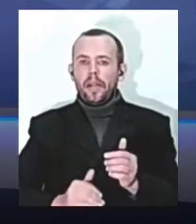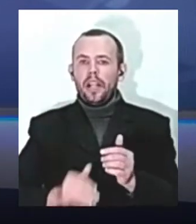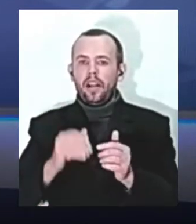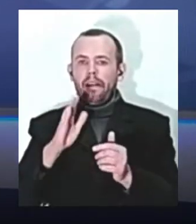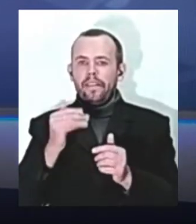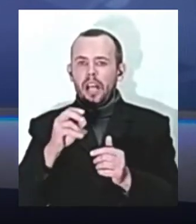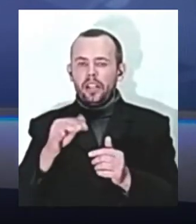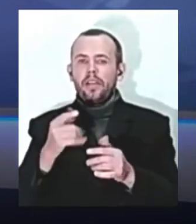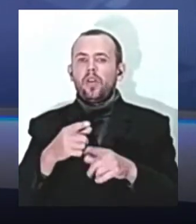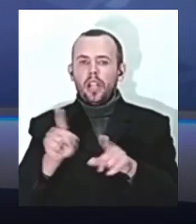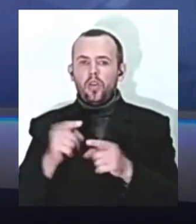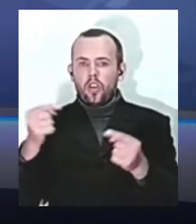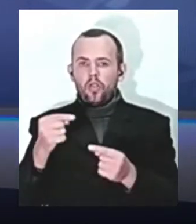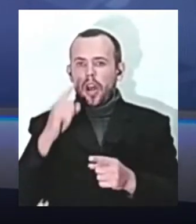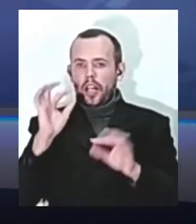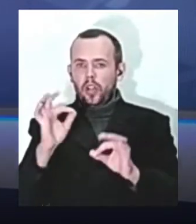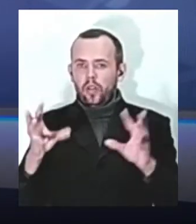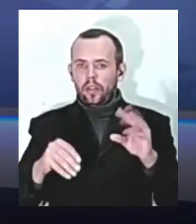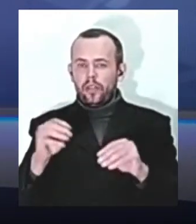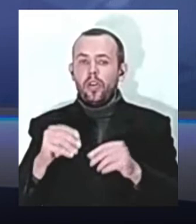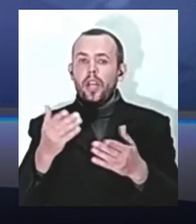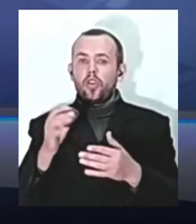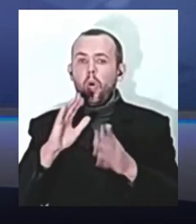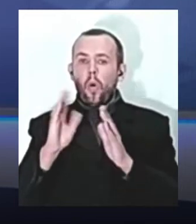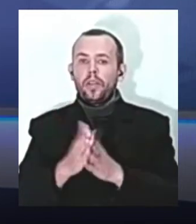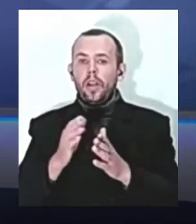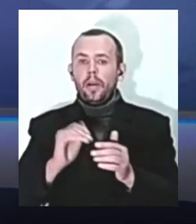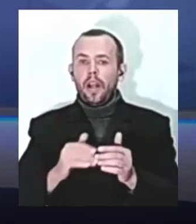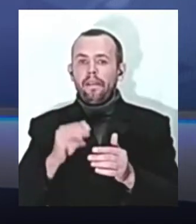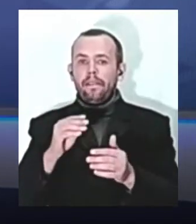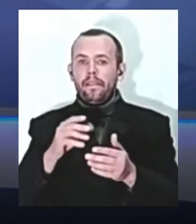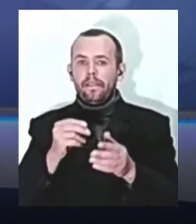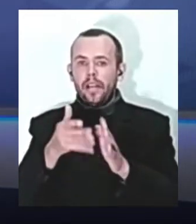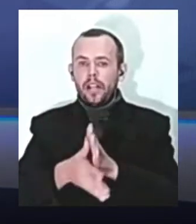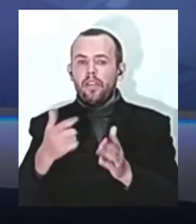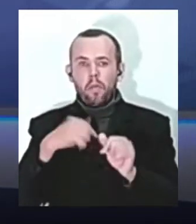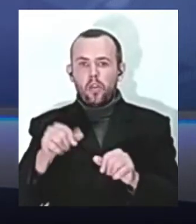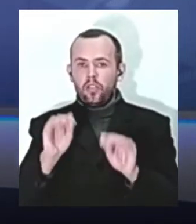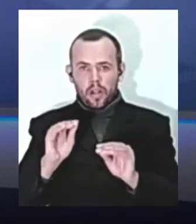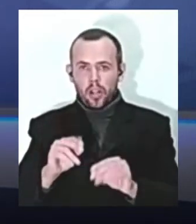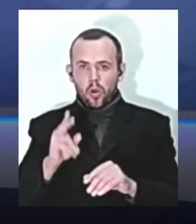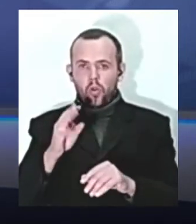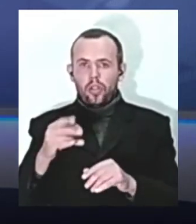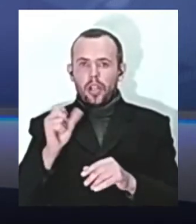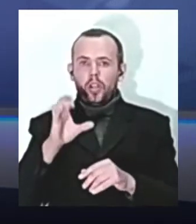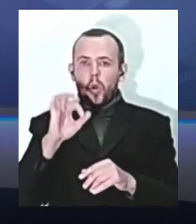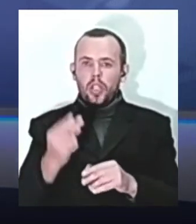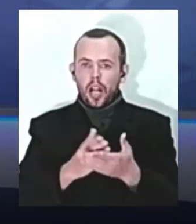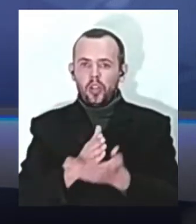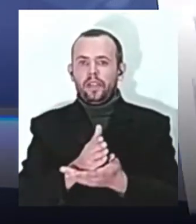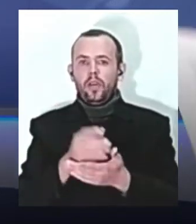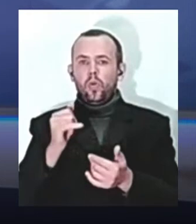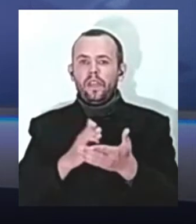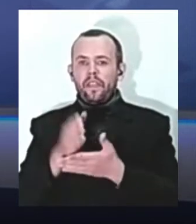зазначеному рейтингуванні. Якщо є обсяг капітальних видатків, то, відповідно, ми вже можемо вкладати кошти у соціальну сферу, у сферу культуру,